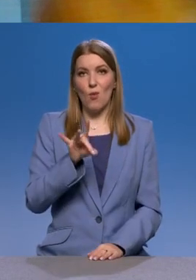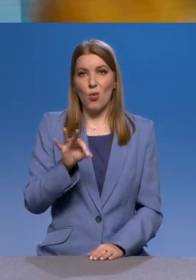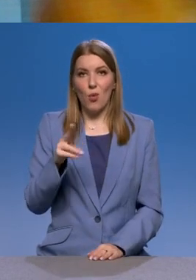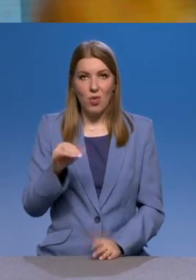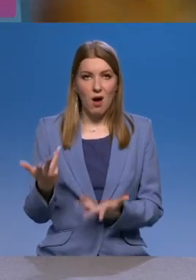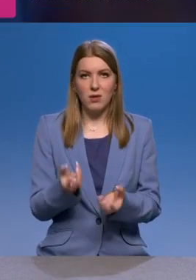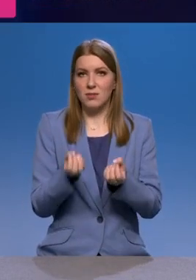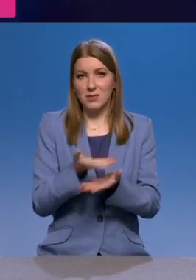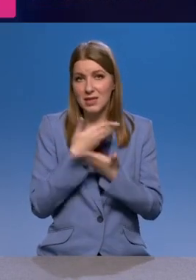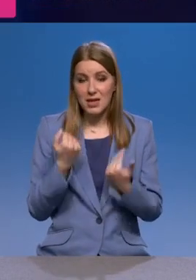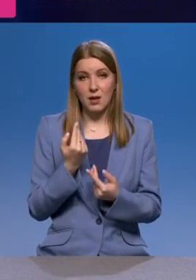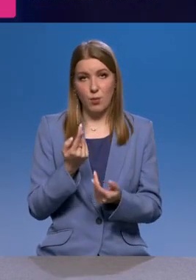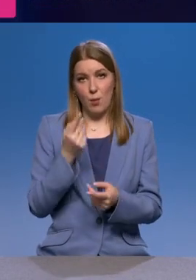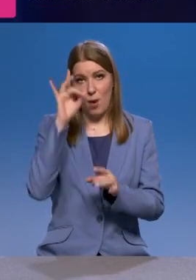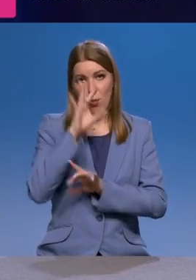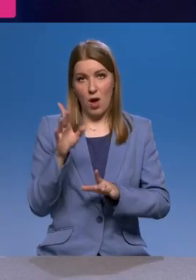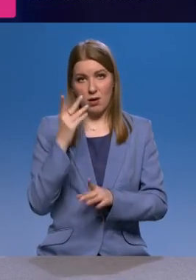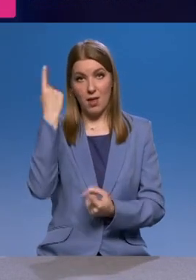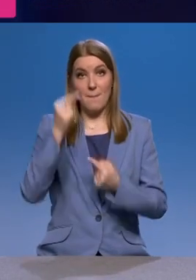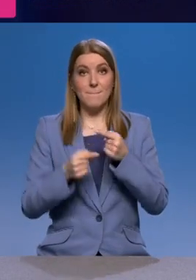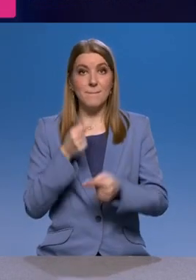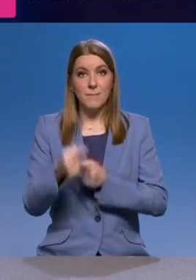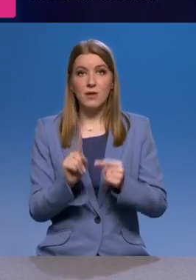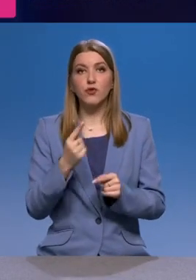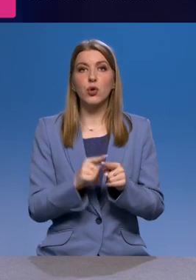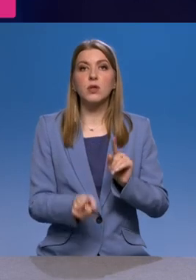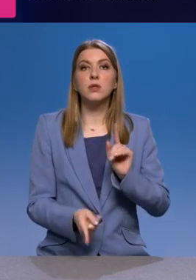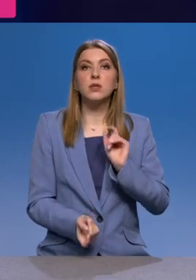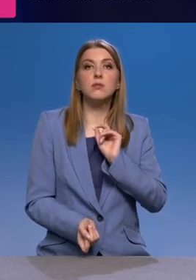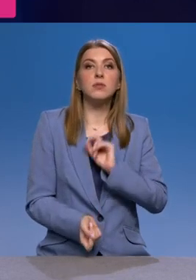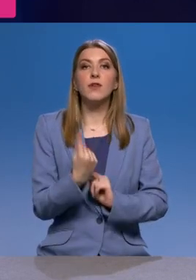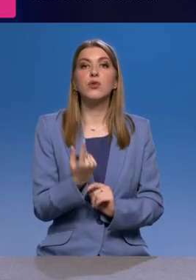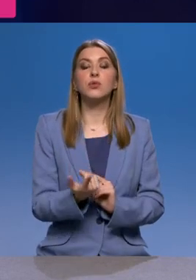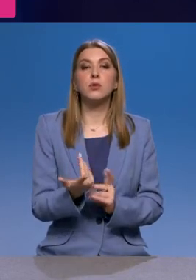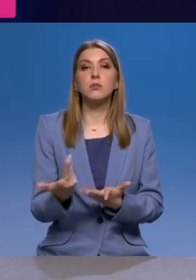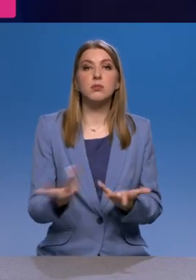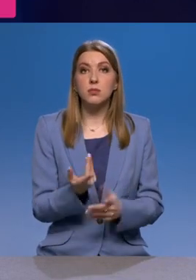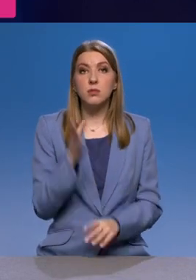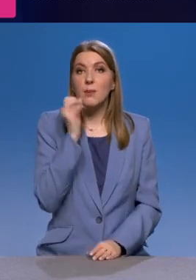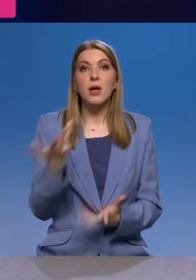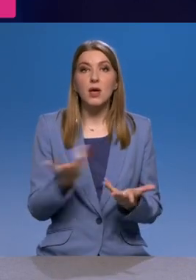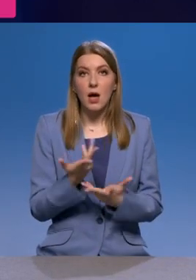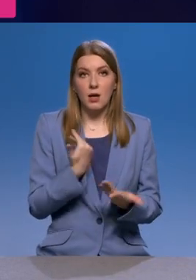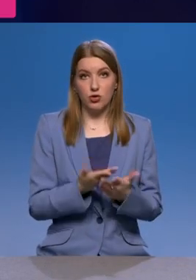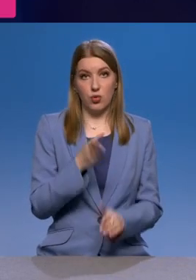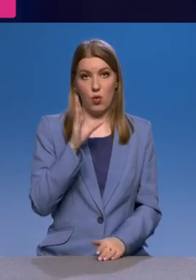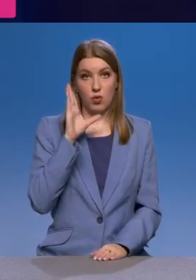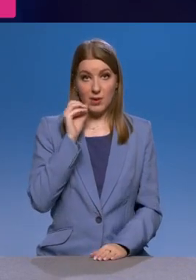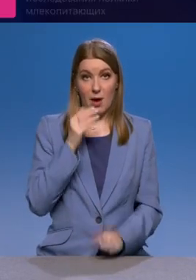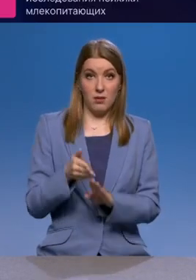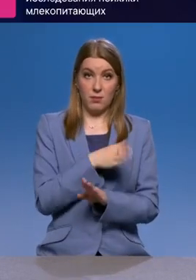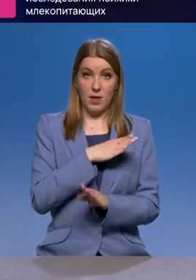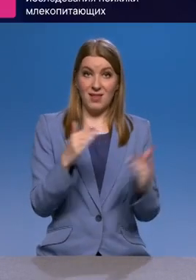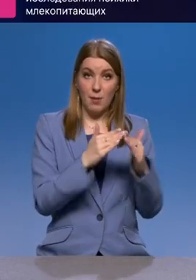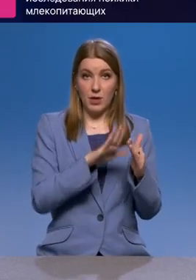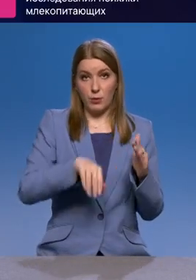популярный миф, что они создаются из выброшенных домашних животных, он на самом деле миф. Что касается вот